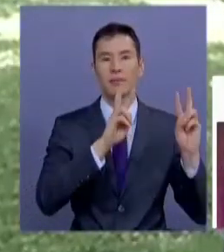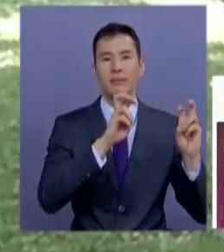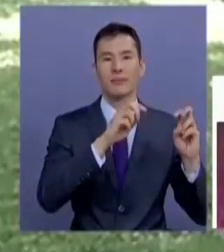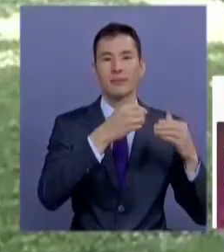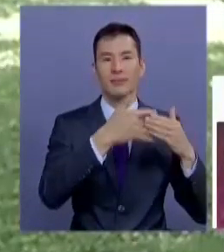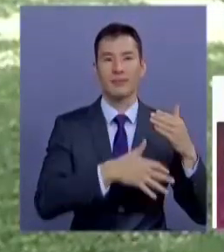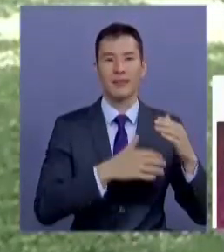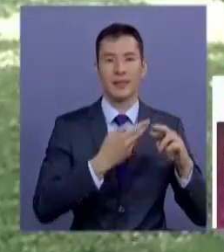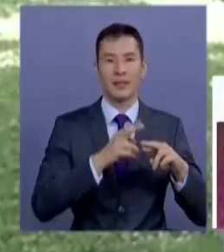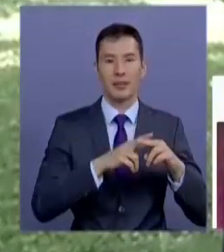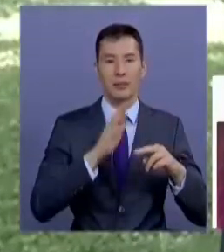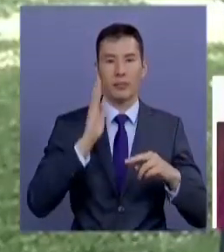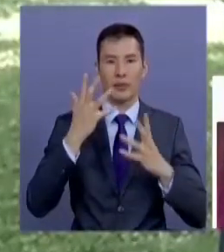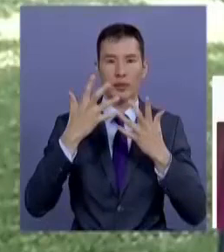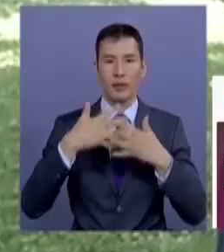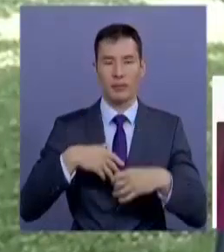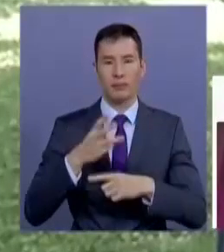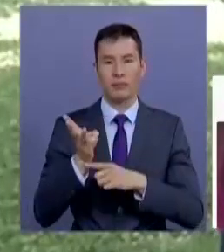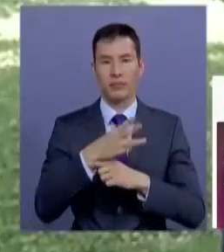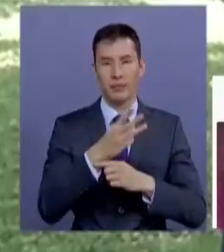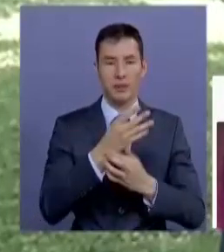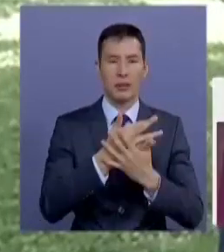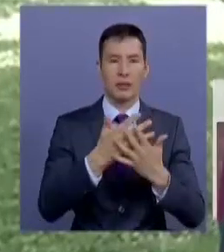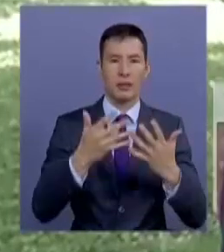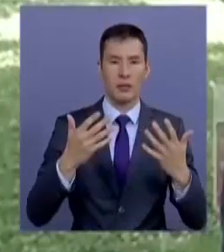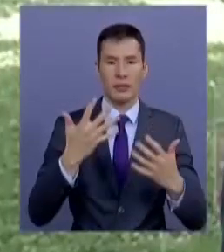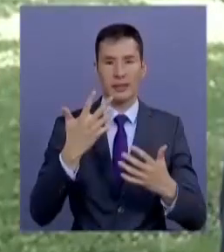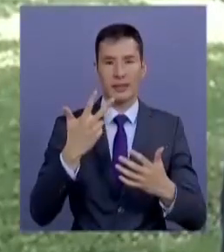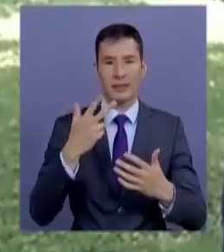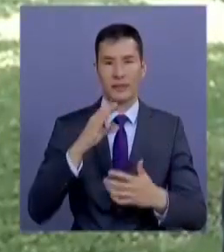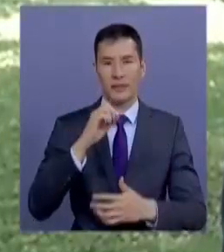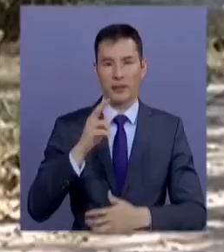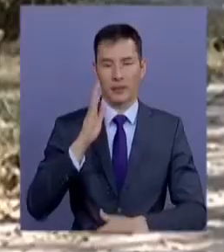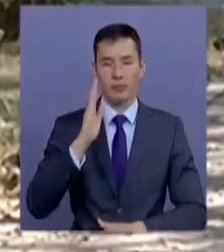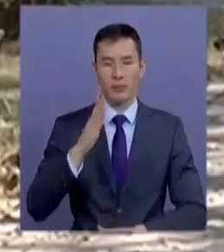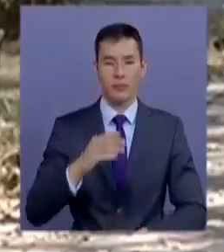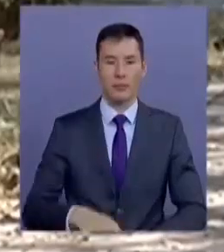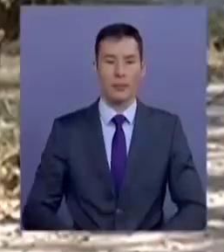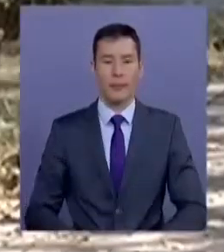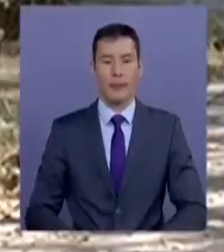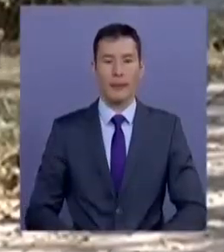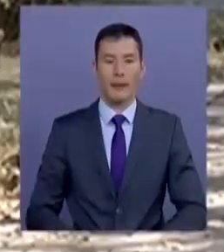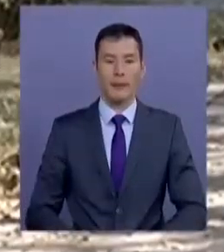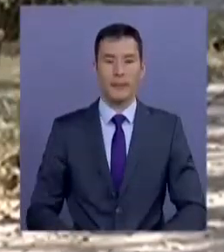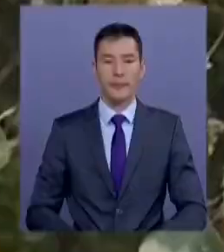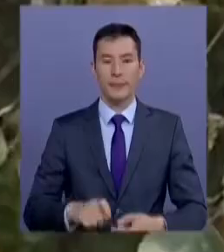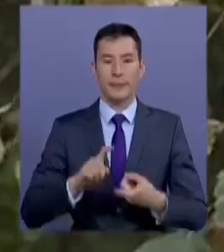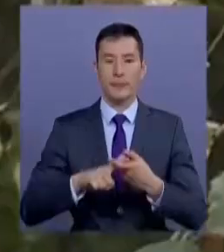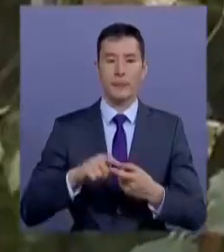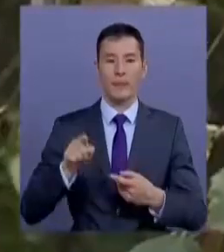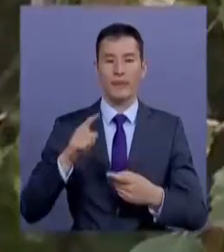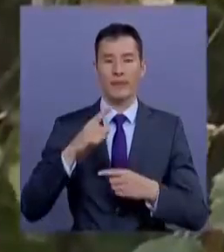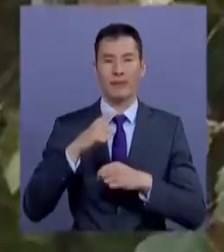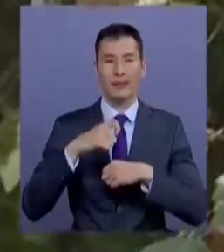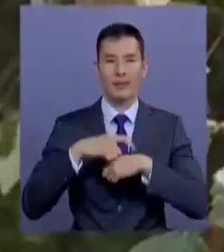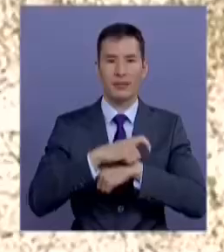алдық. Көлікпен тасып, автоматты шашып және арық арқылы үш түрлі әдіспен суарамыз. Санитарлық кесу, химиялық өңдеу, құрттардан